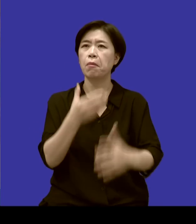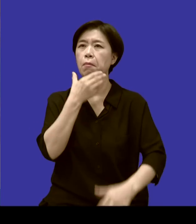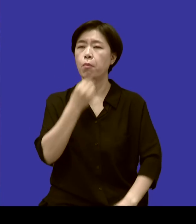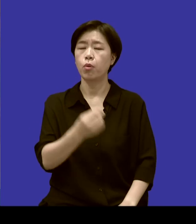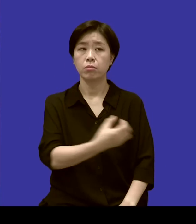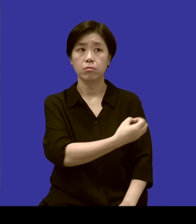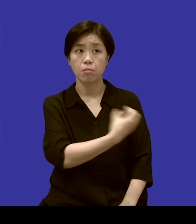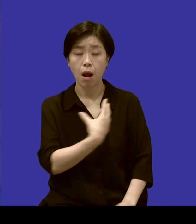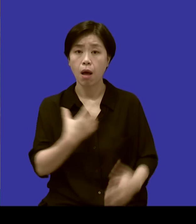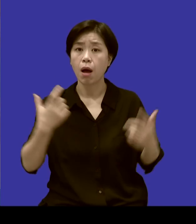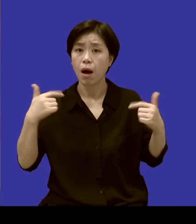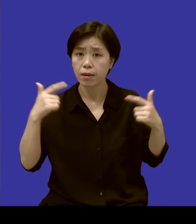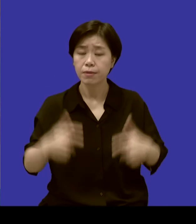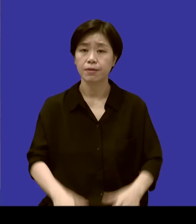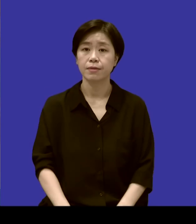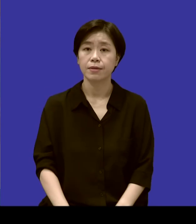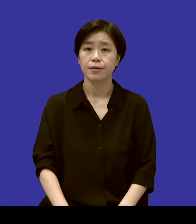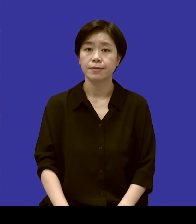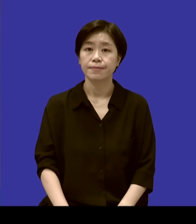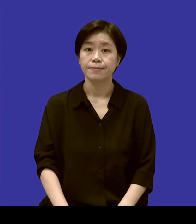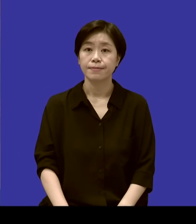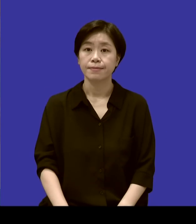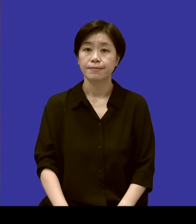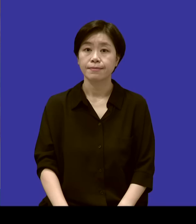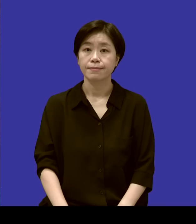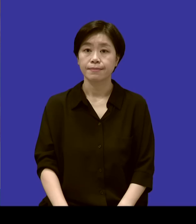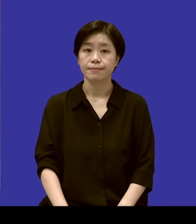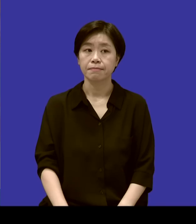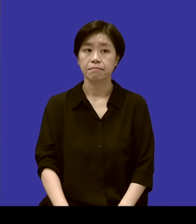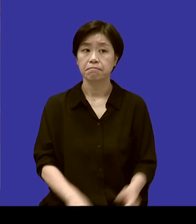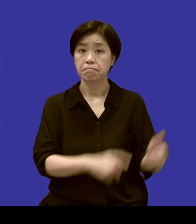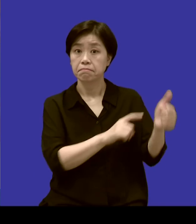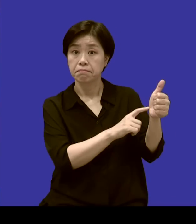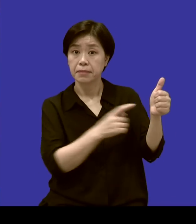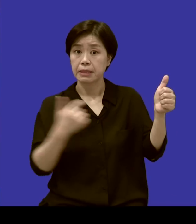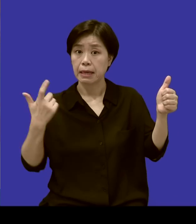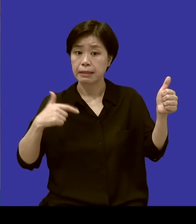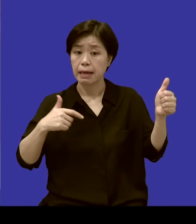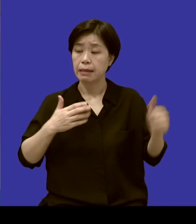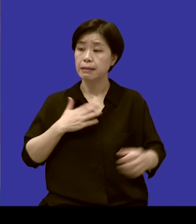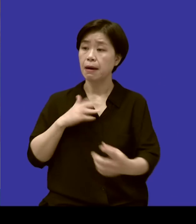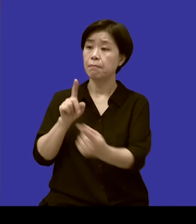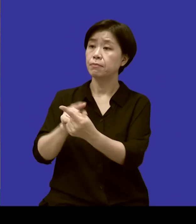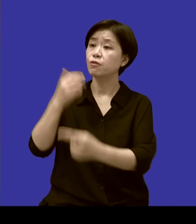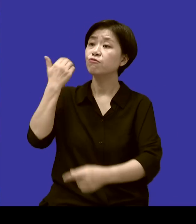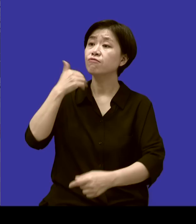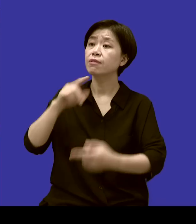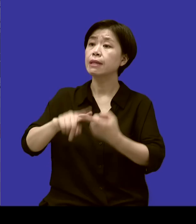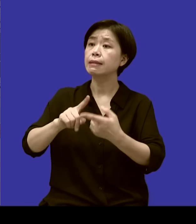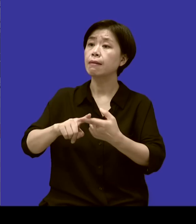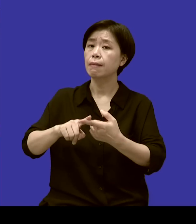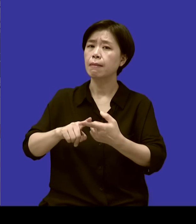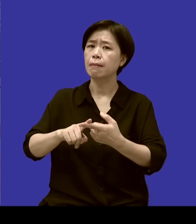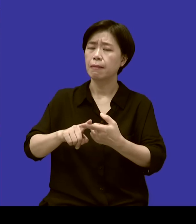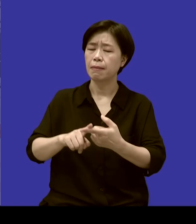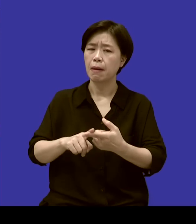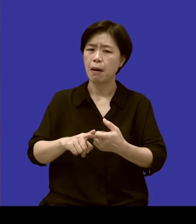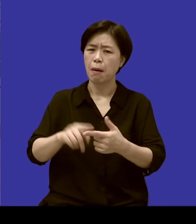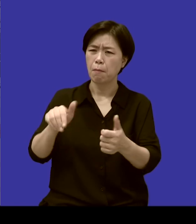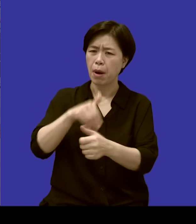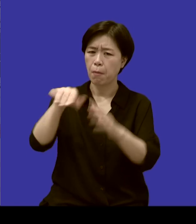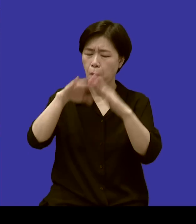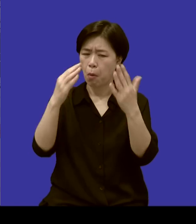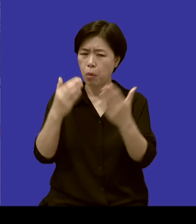또 항상 아버지가 나를 누구를 만났나 테스트하시고 그런 거에 굉장히 힘들어했었어요. 예.